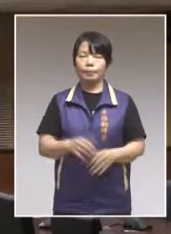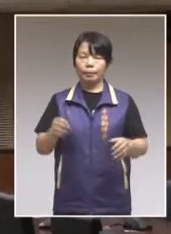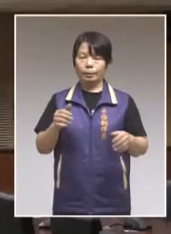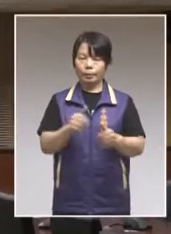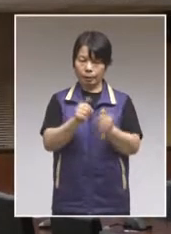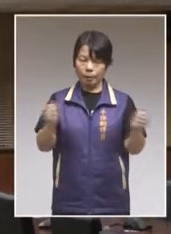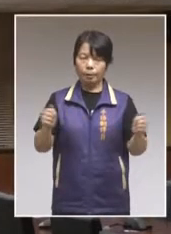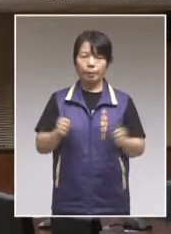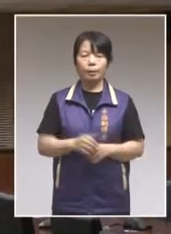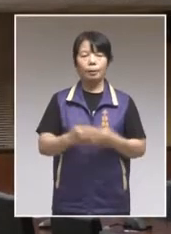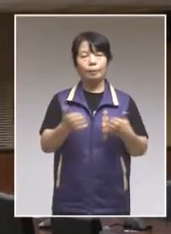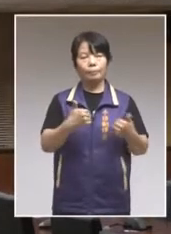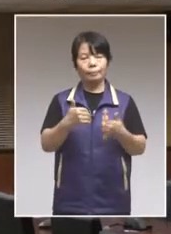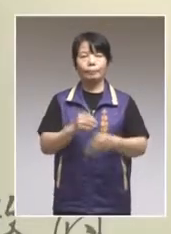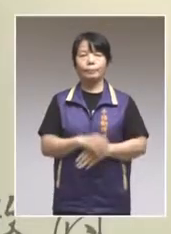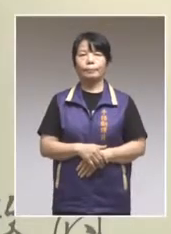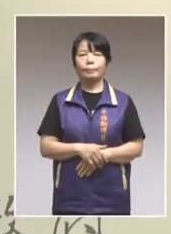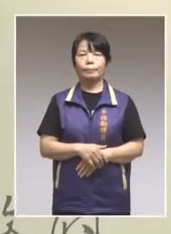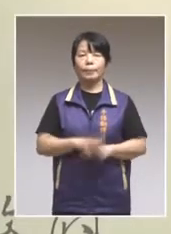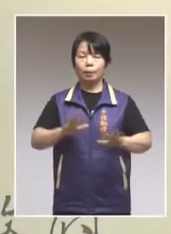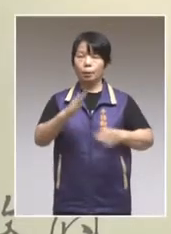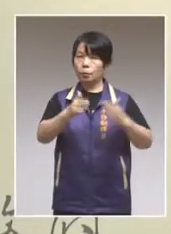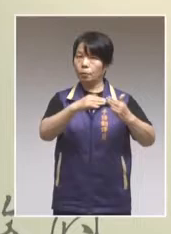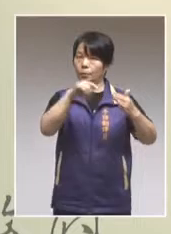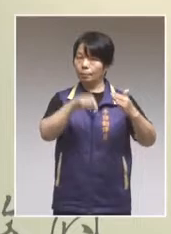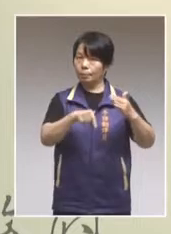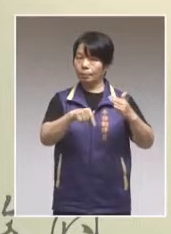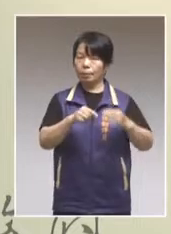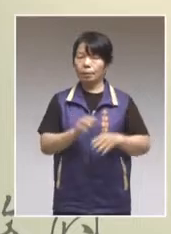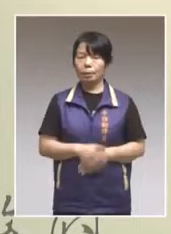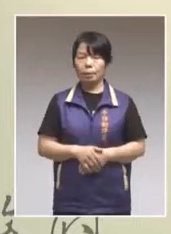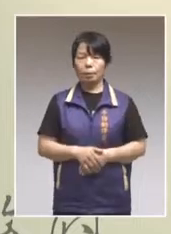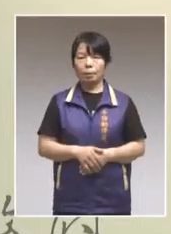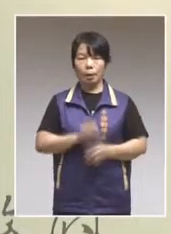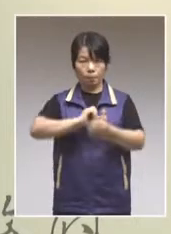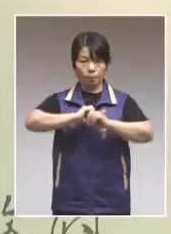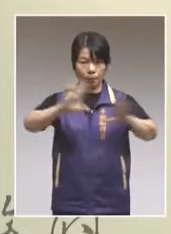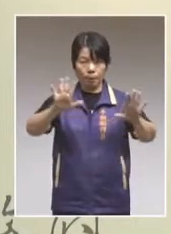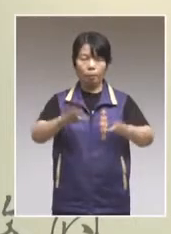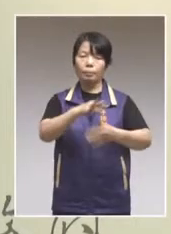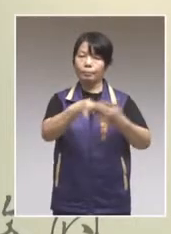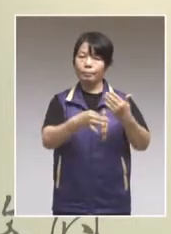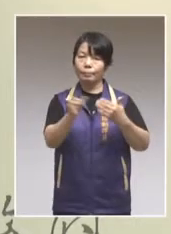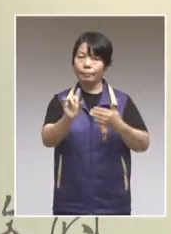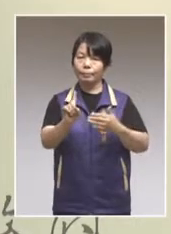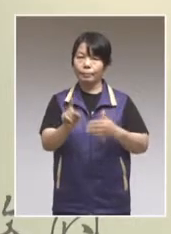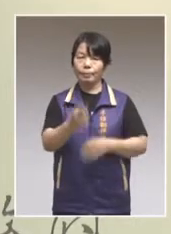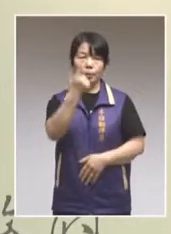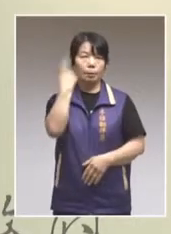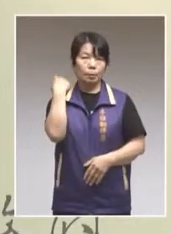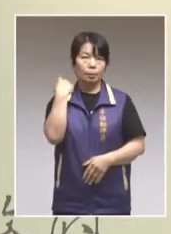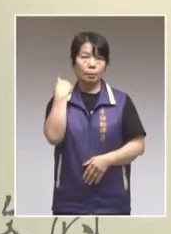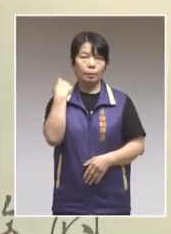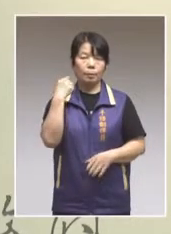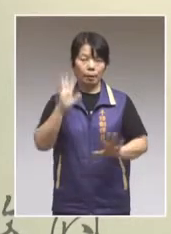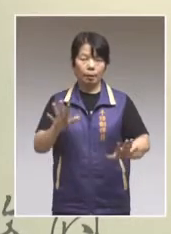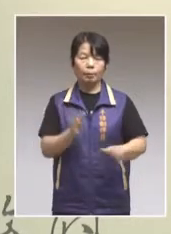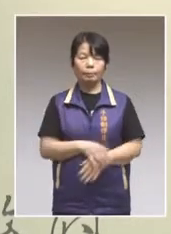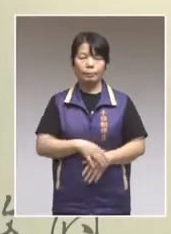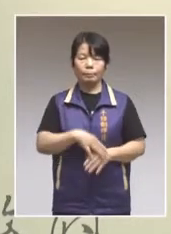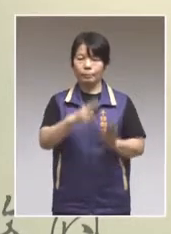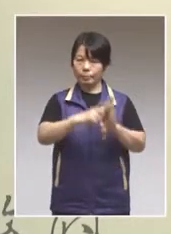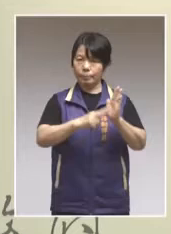是，也谢谢提问。那有关于校园这一部分的一个通报，那我们的 SOP 昨天也有这样的一个论述